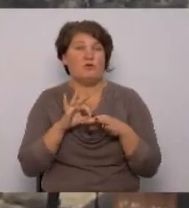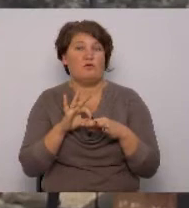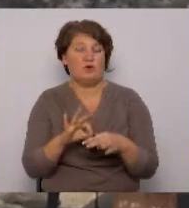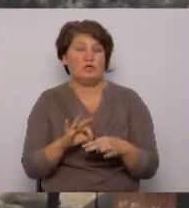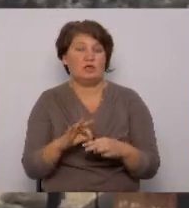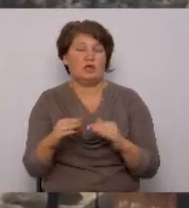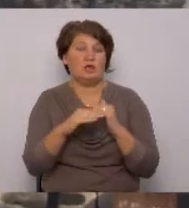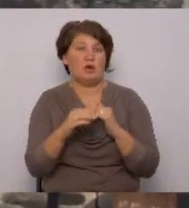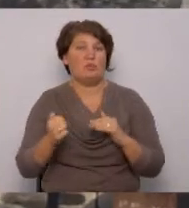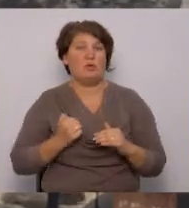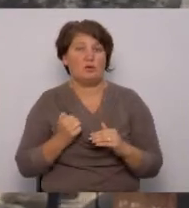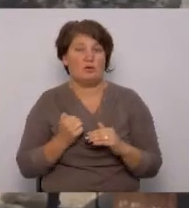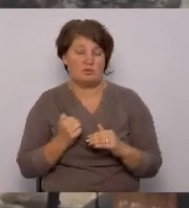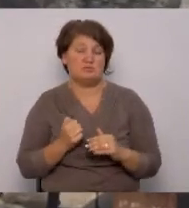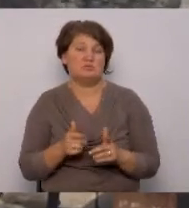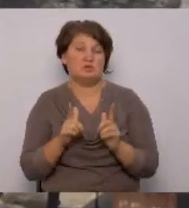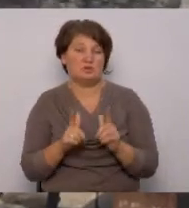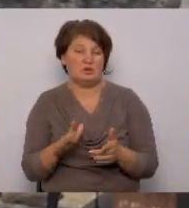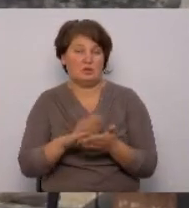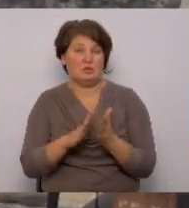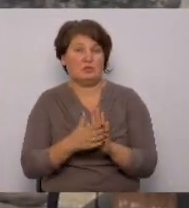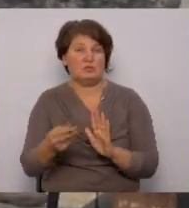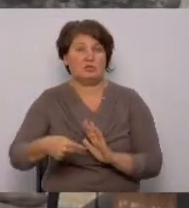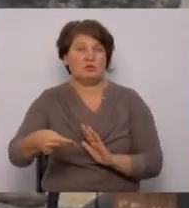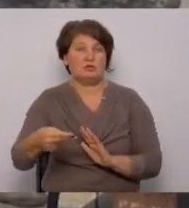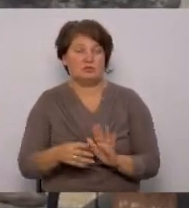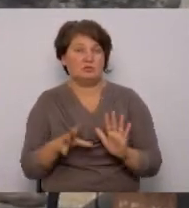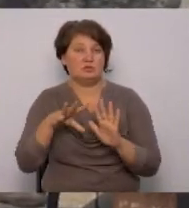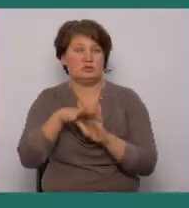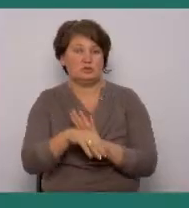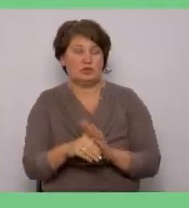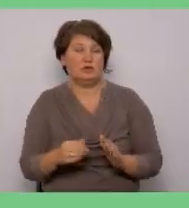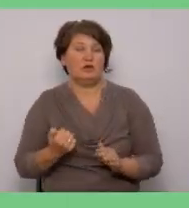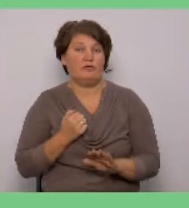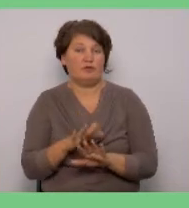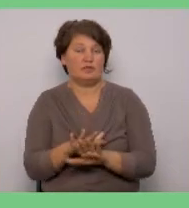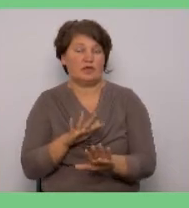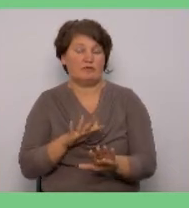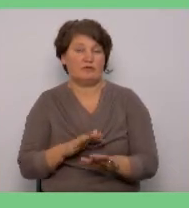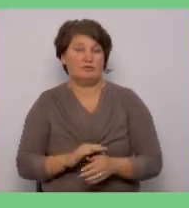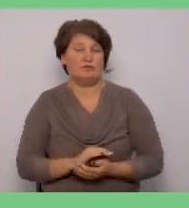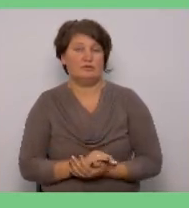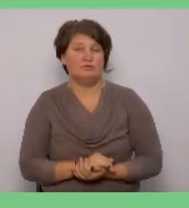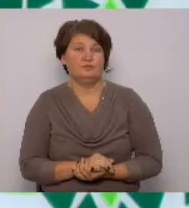полігонах, спонукали людей підписати контракти для проходження служби в резерві.